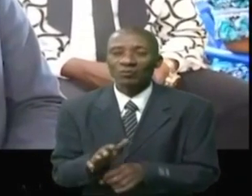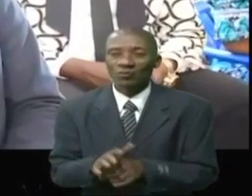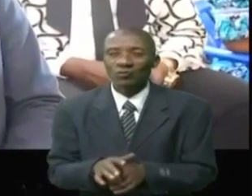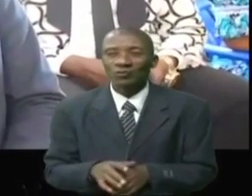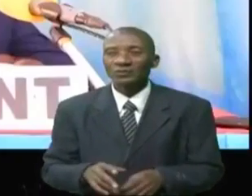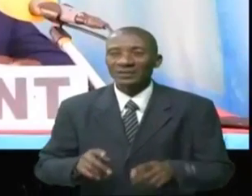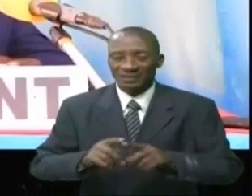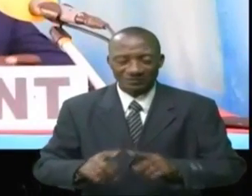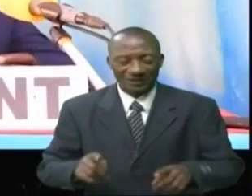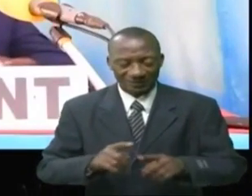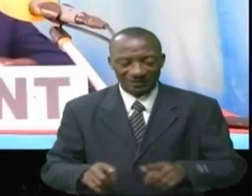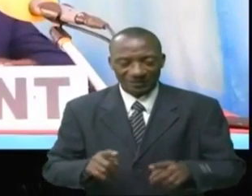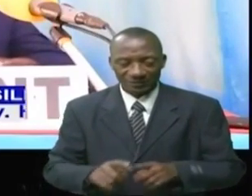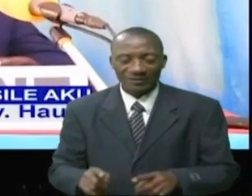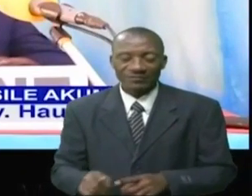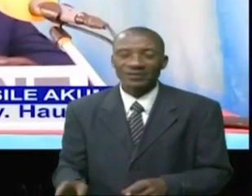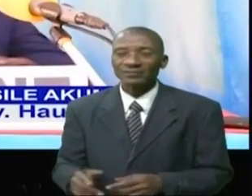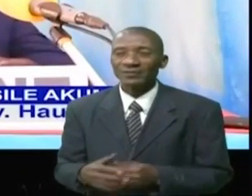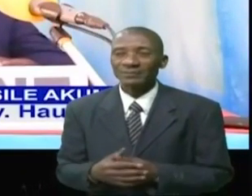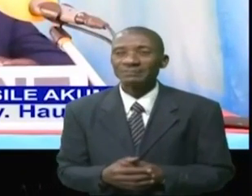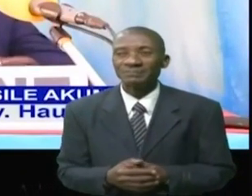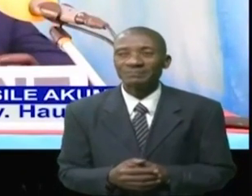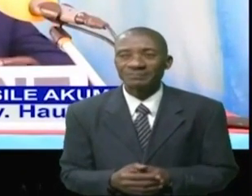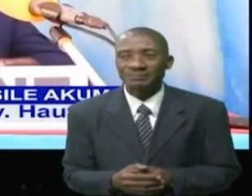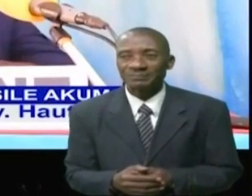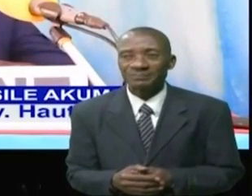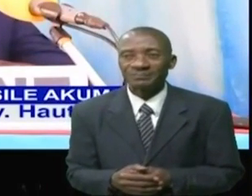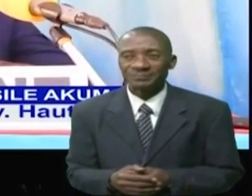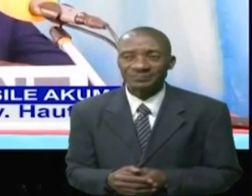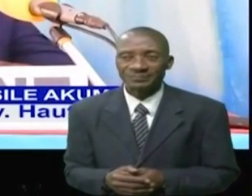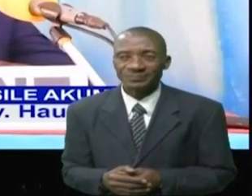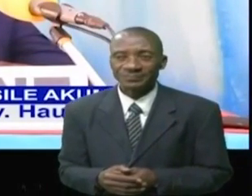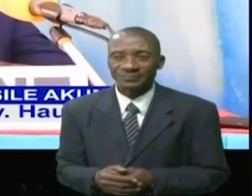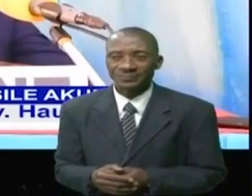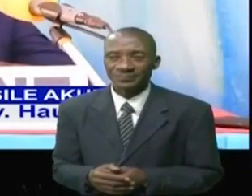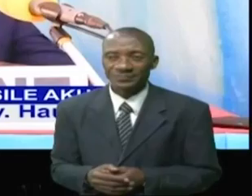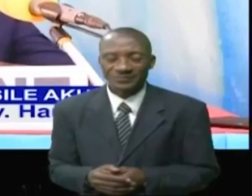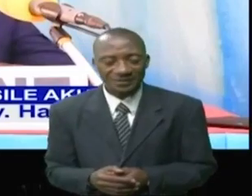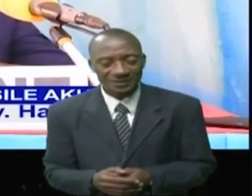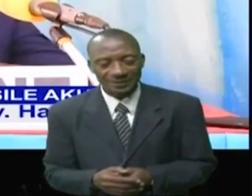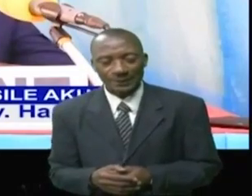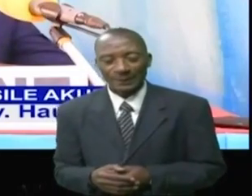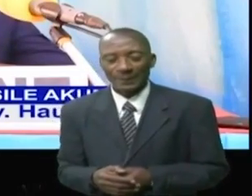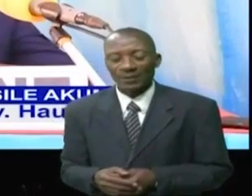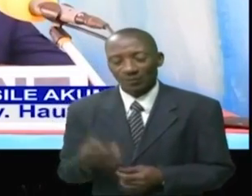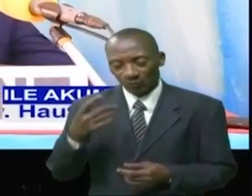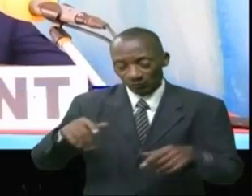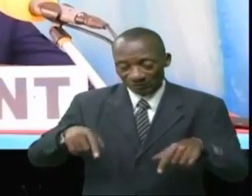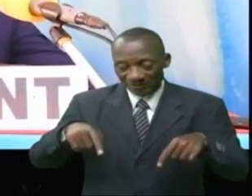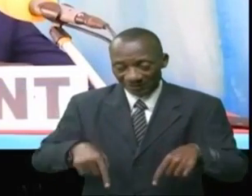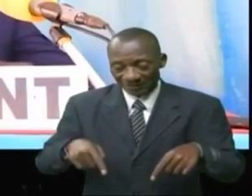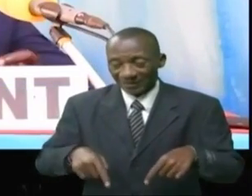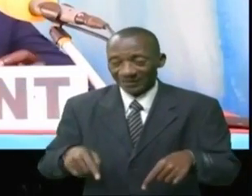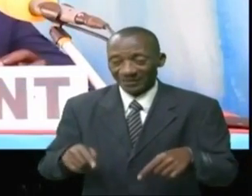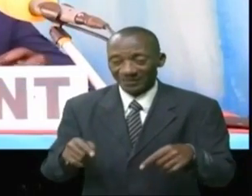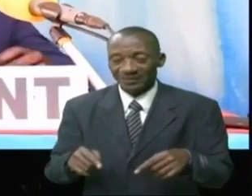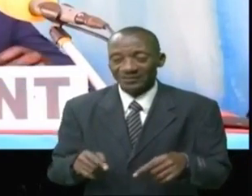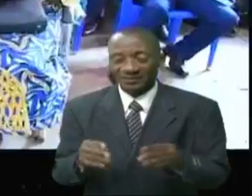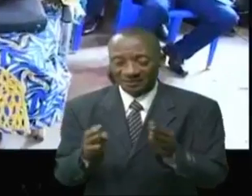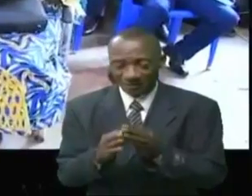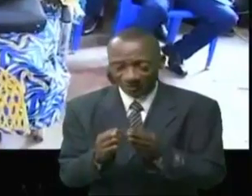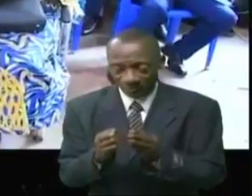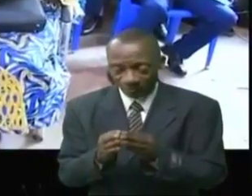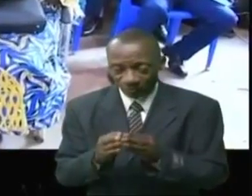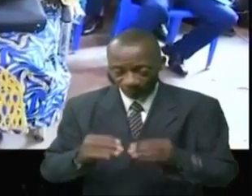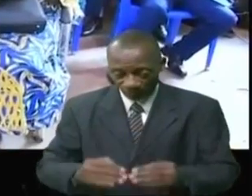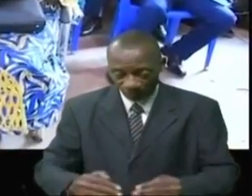l'exercice 2024. J'estime que le gouvernement mettra tout en œuvre pour s'acquitter de ses devoirs constitutionnels et